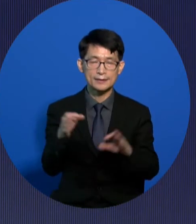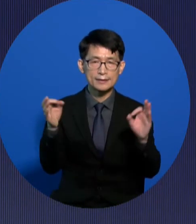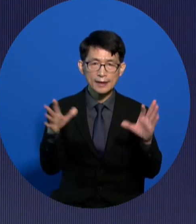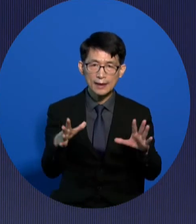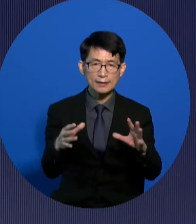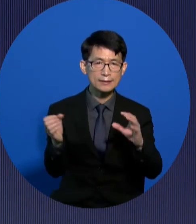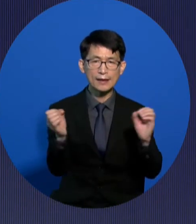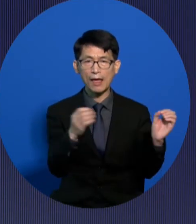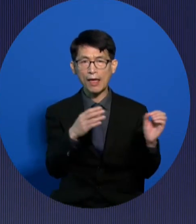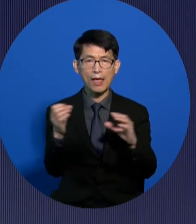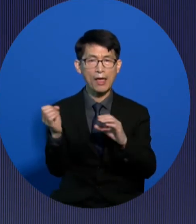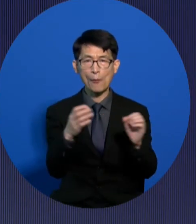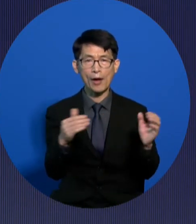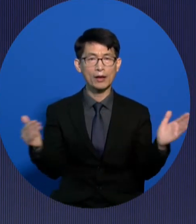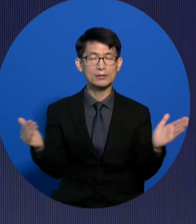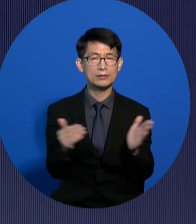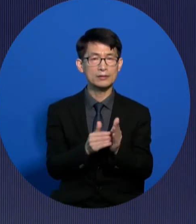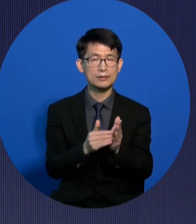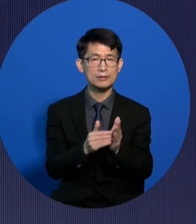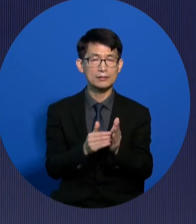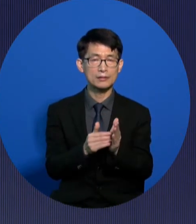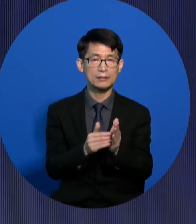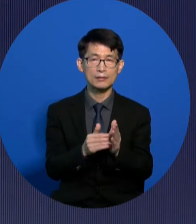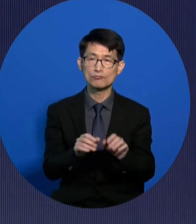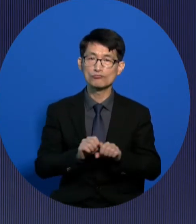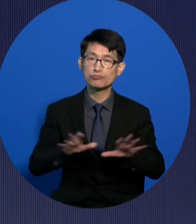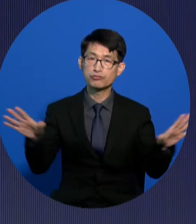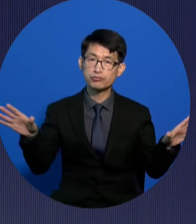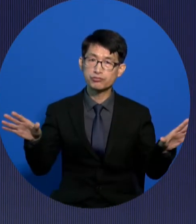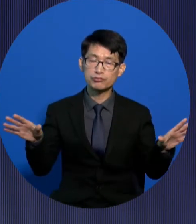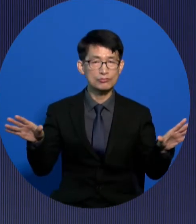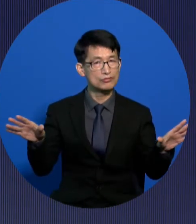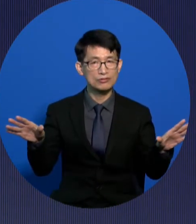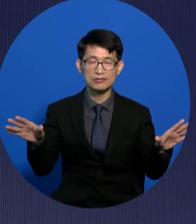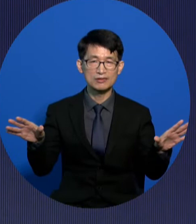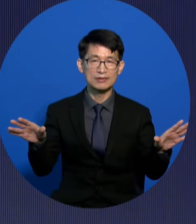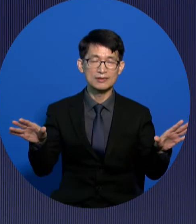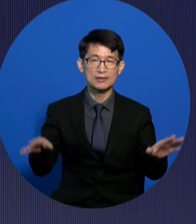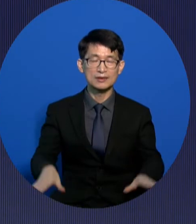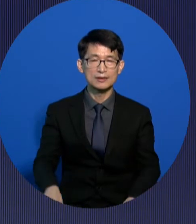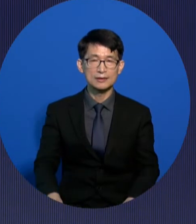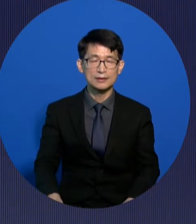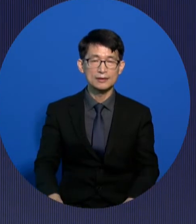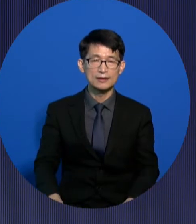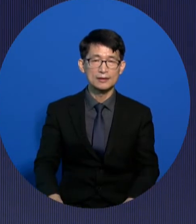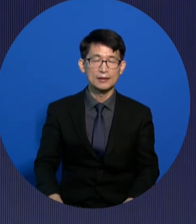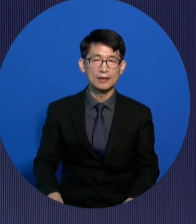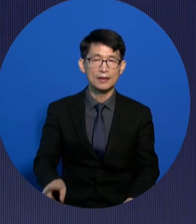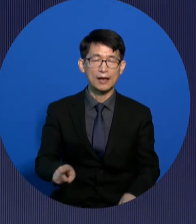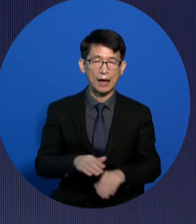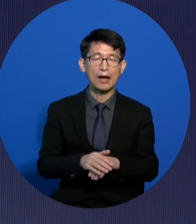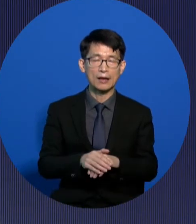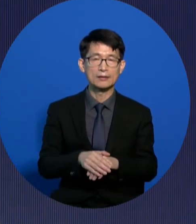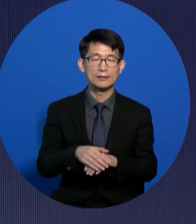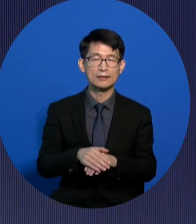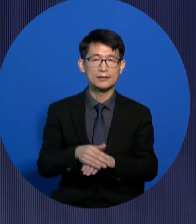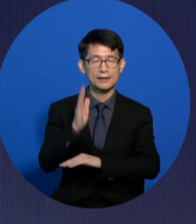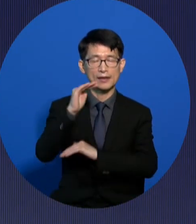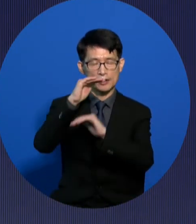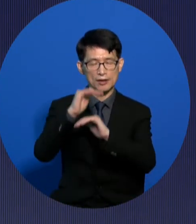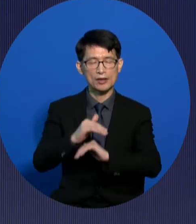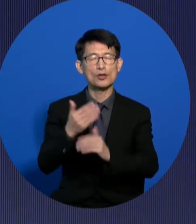그 소통하는 곳에 우리가 많은 것을 얻을 수도 있다고 생각합니다.